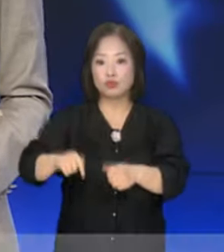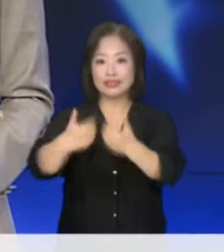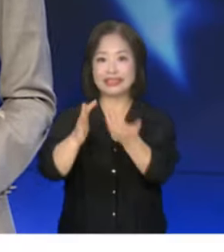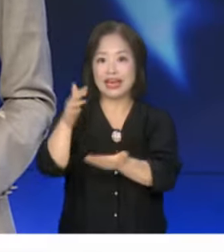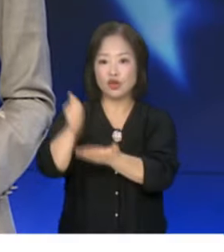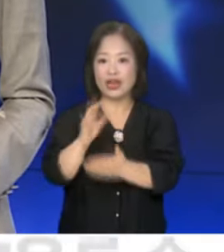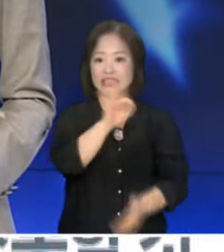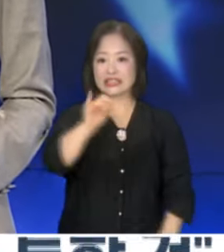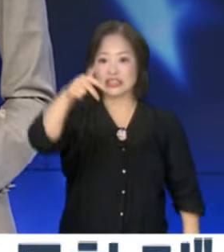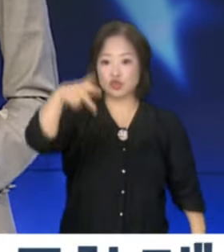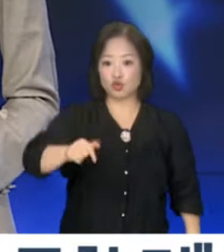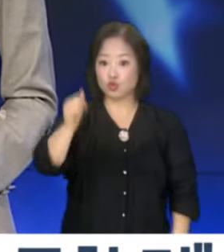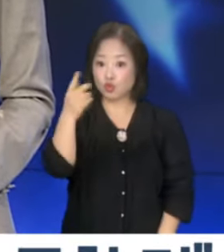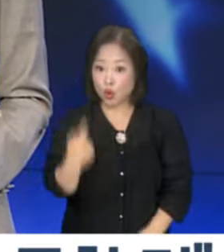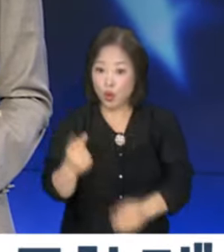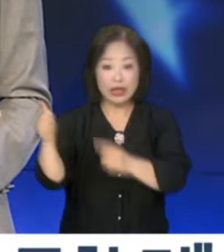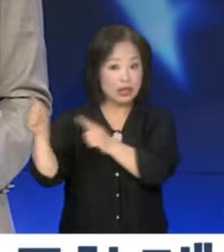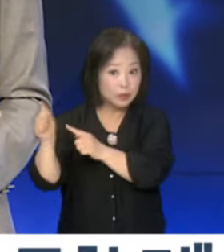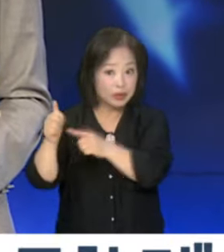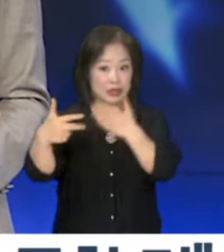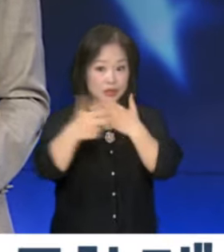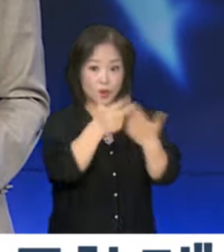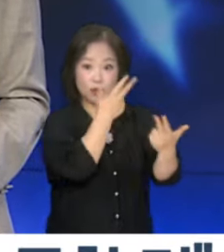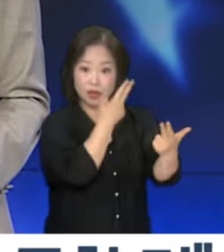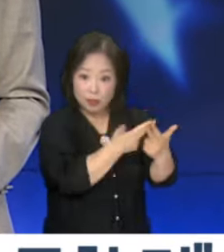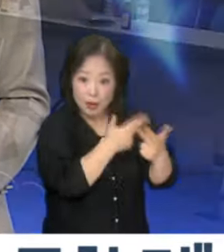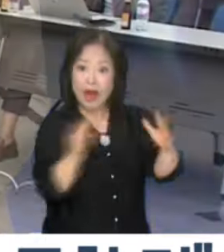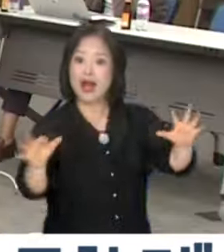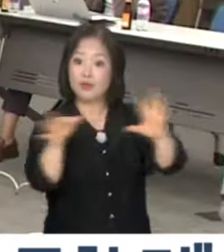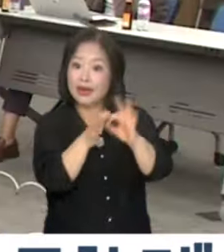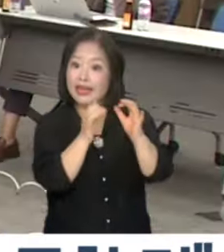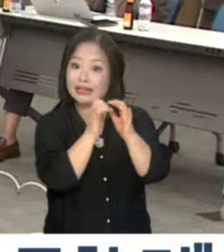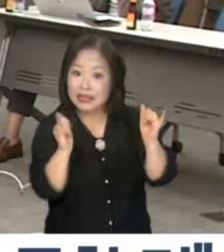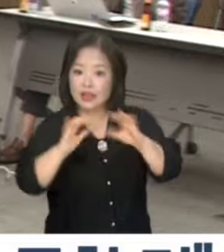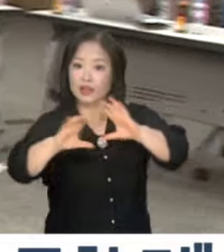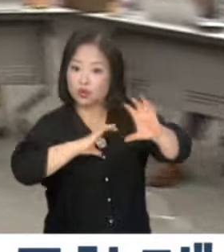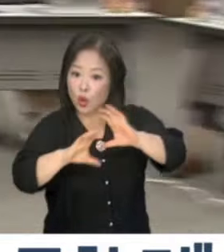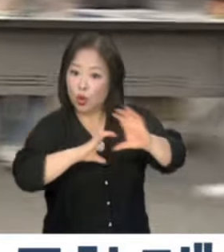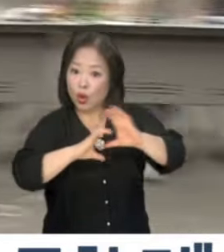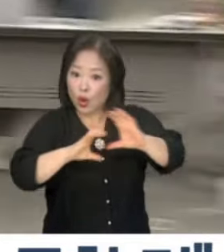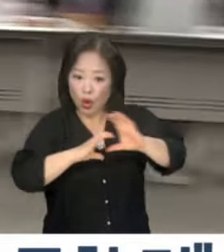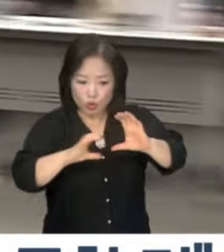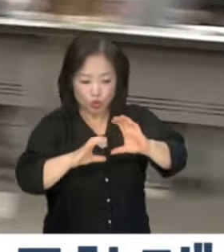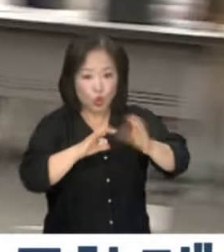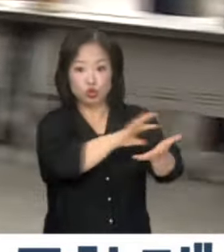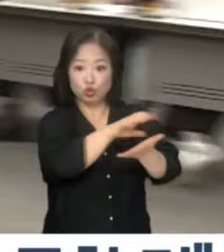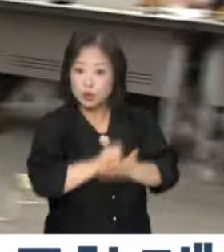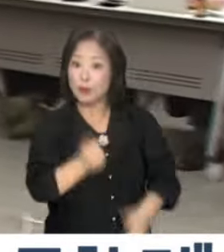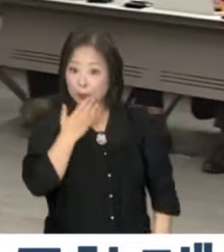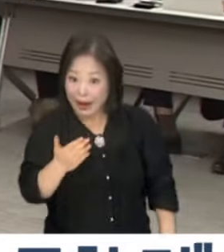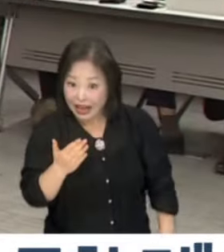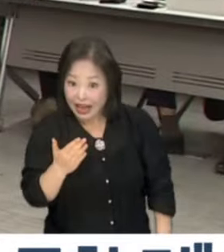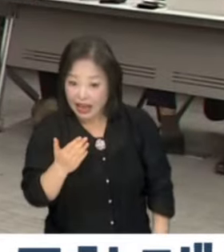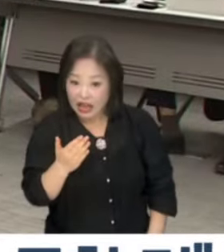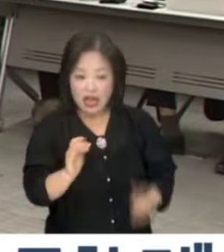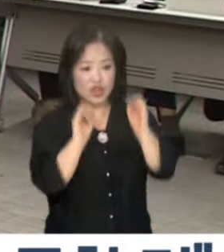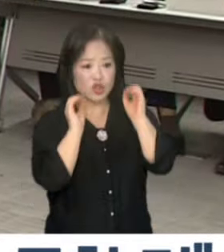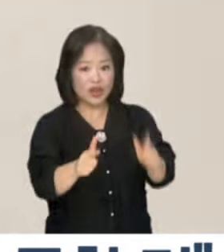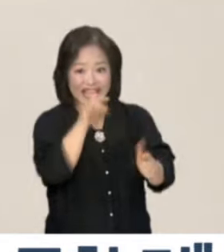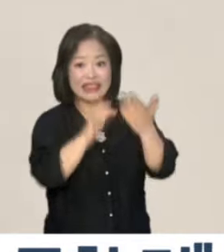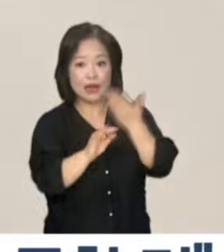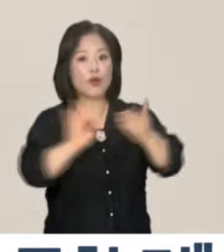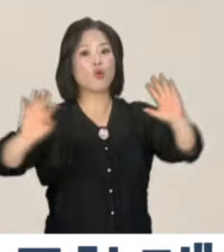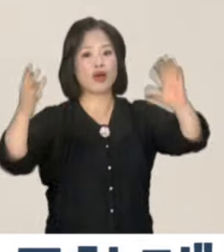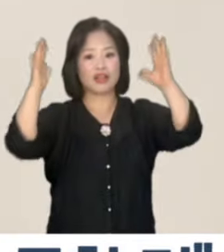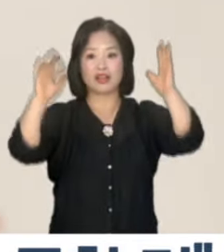이주 부총리겸 교육부 장관이 의료계와 의대 관계자들과의 소통 기회는 적극 받아들이겠다 그런 기회가 있다면